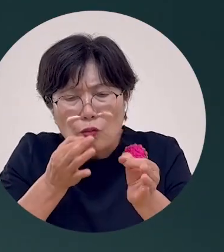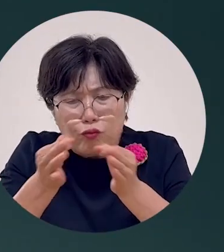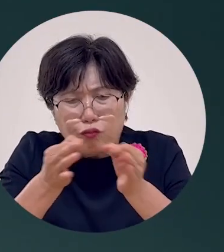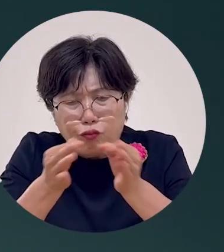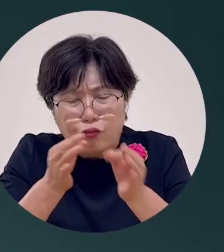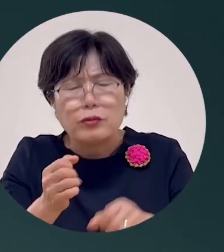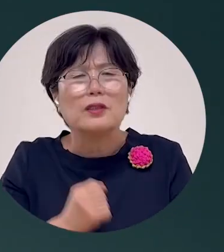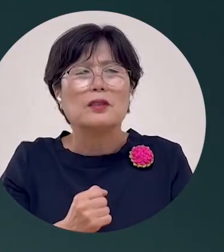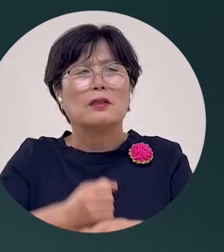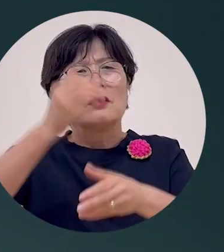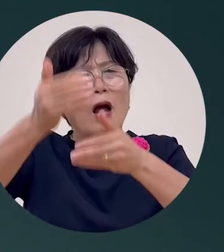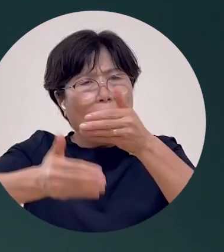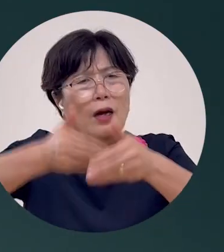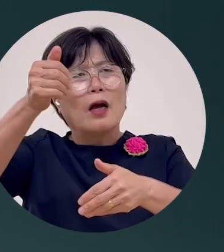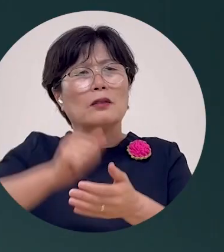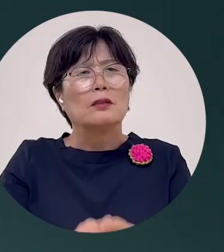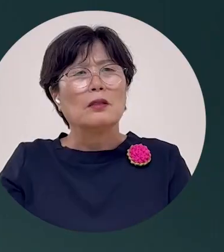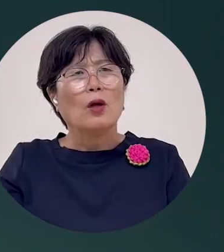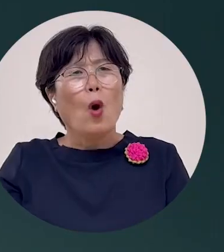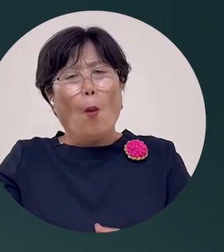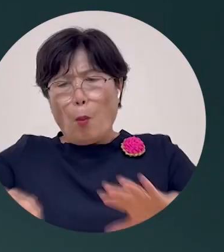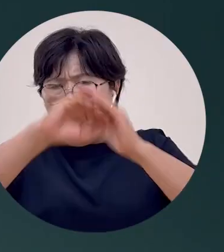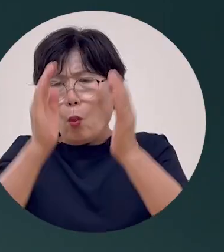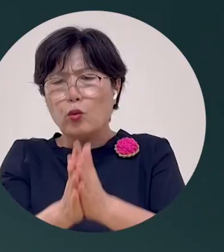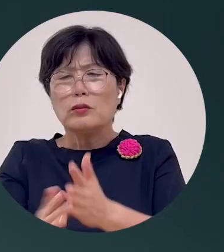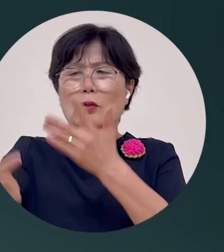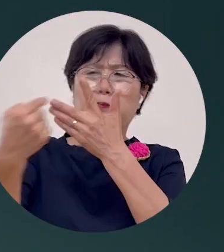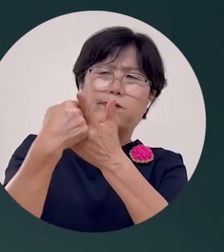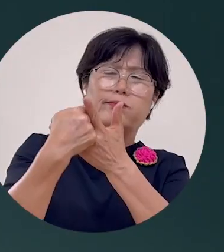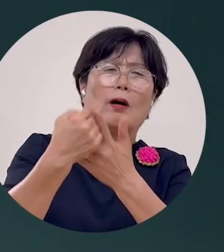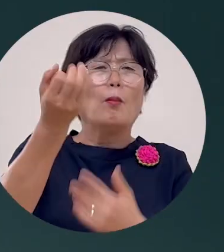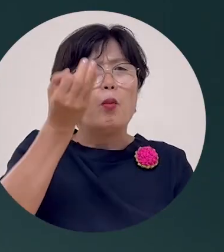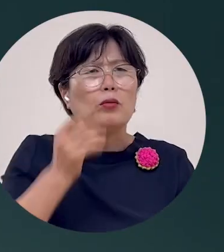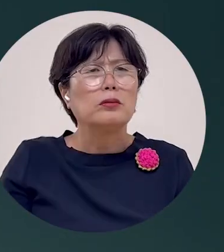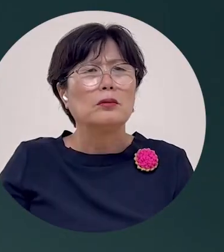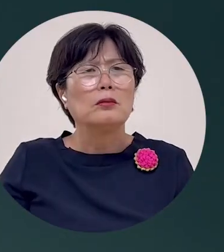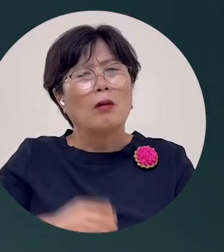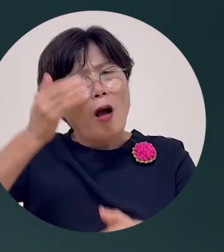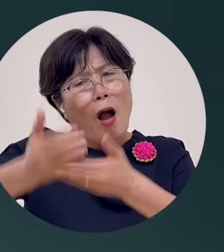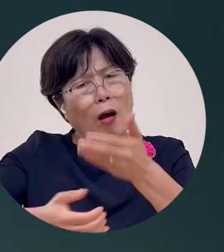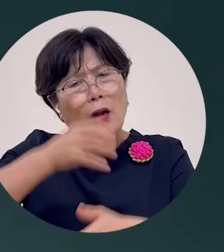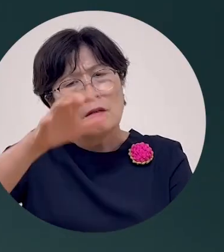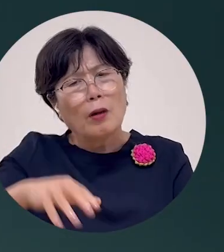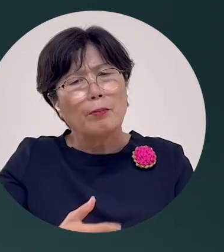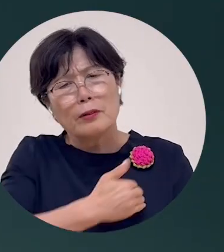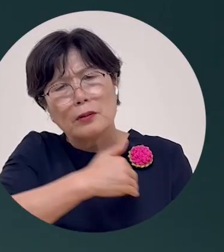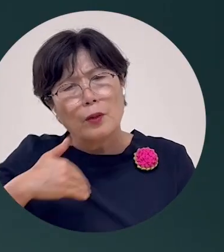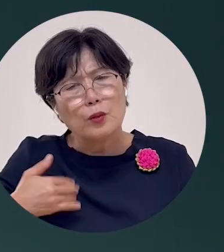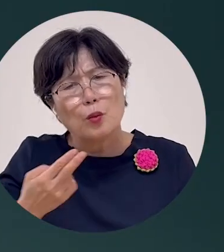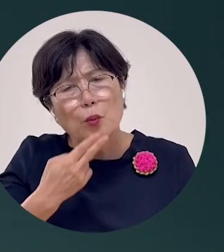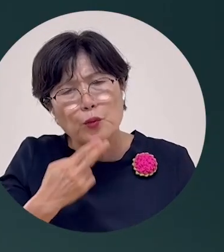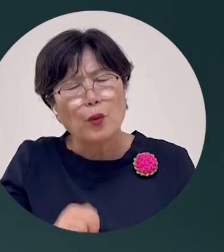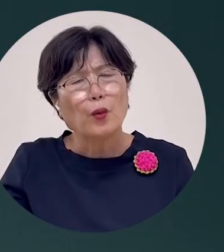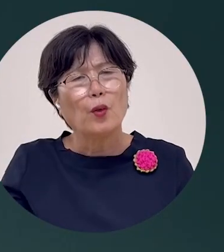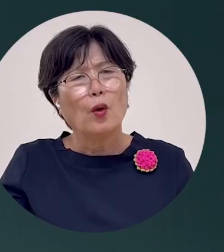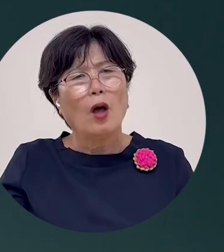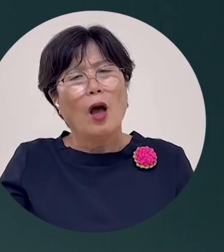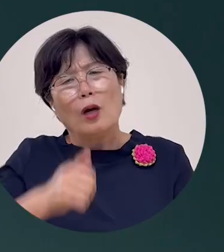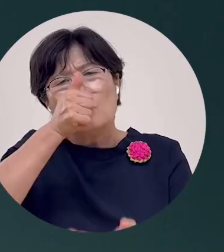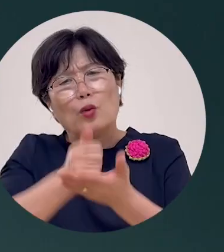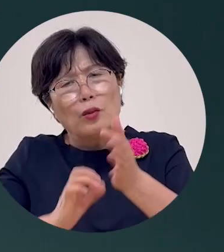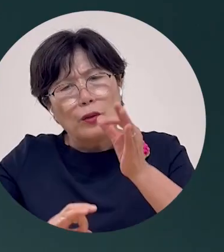앞에 자신이 없어진 걸까요? 지은 죄는 많지만 그래도